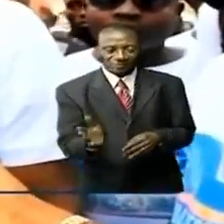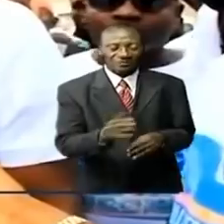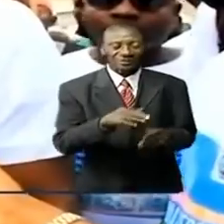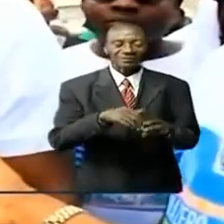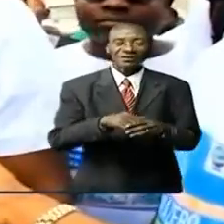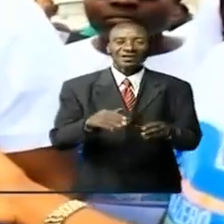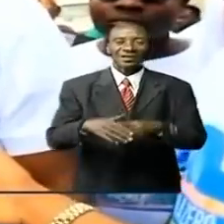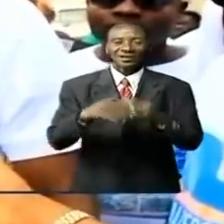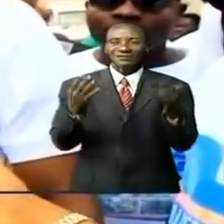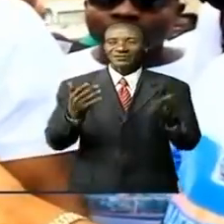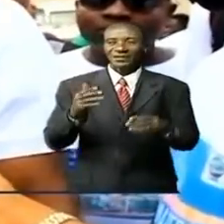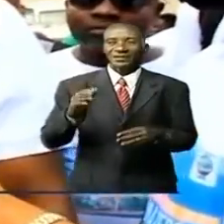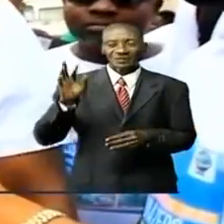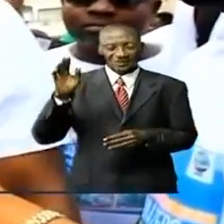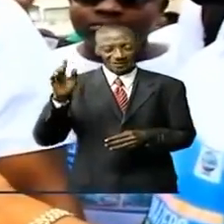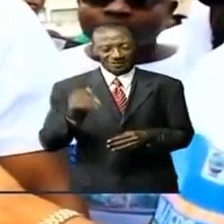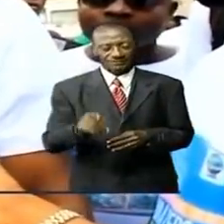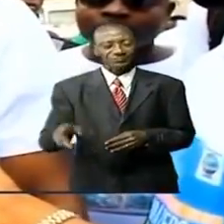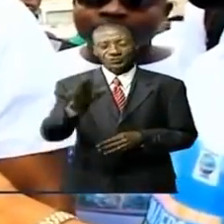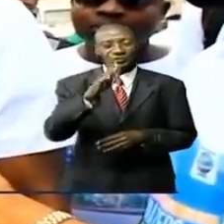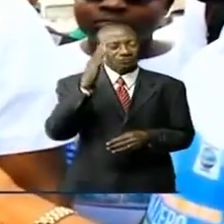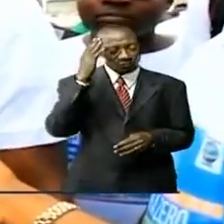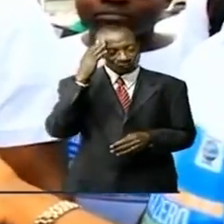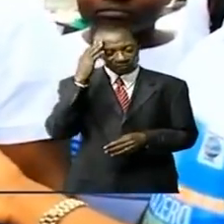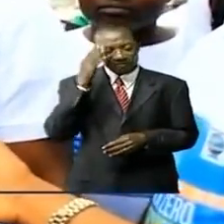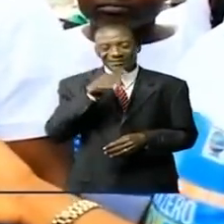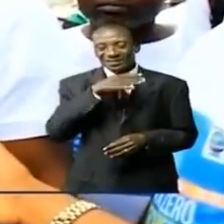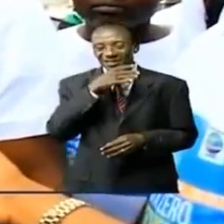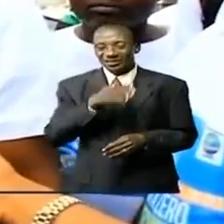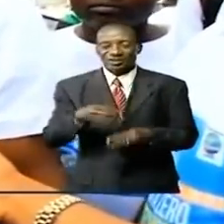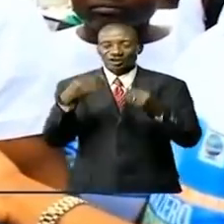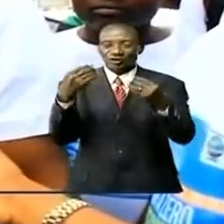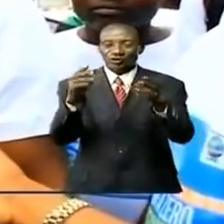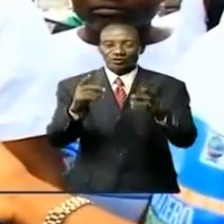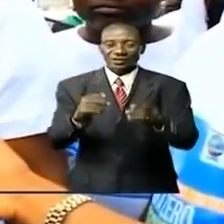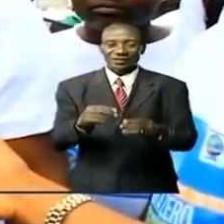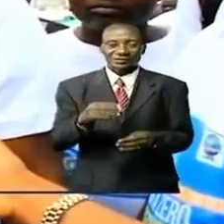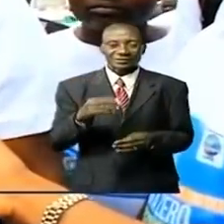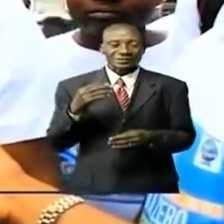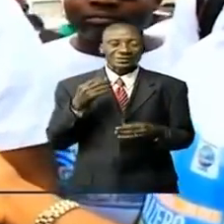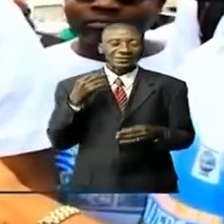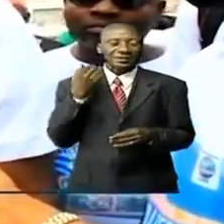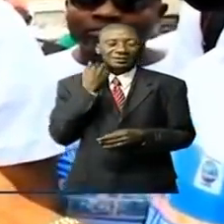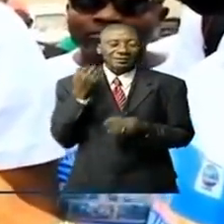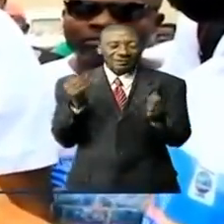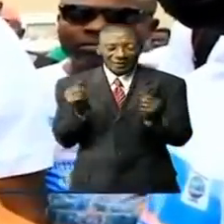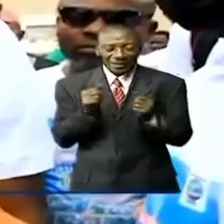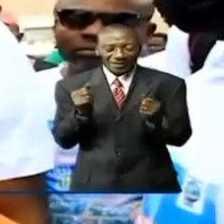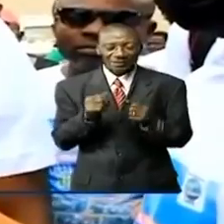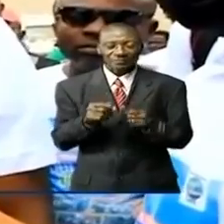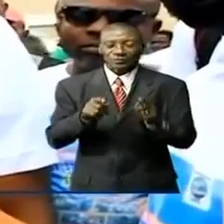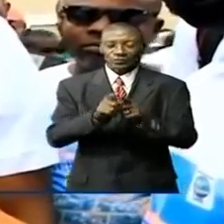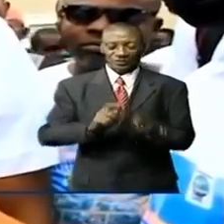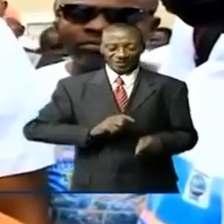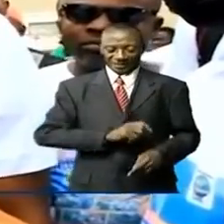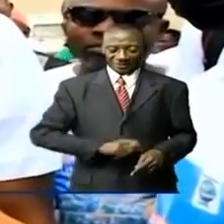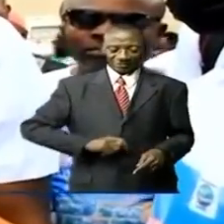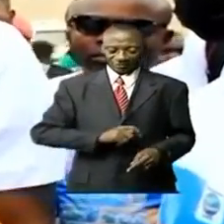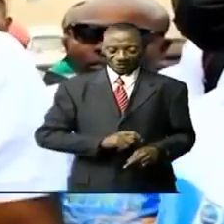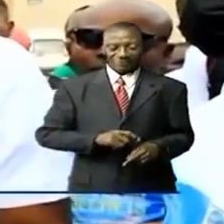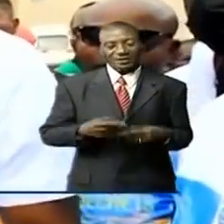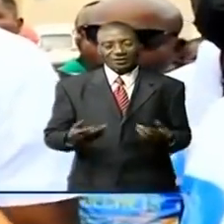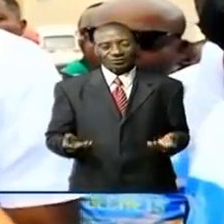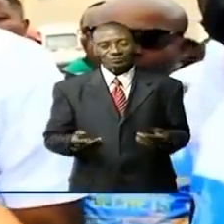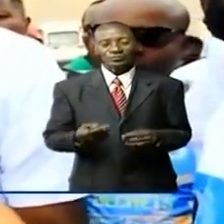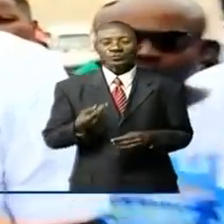produit la malaria et puis pollue aussi. Et c'est dans l'inscription nette de la vision du président de la République